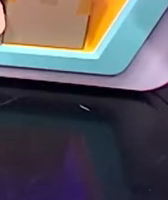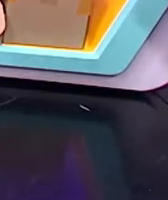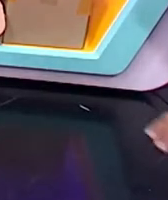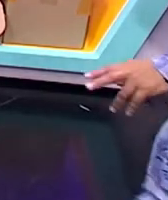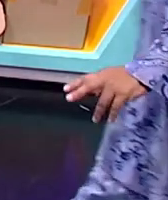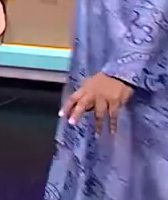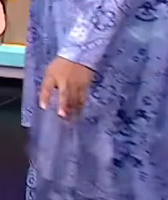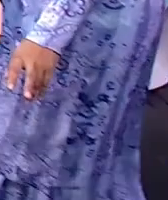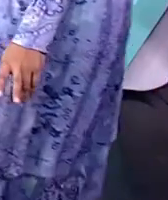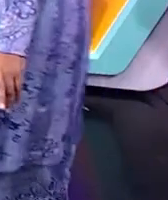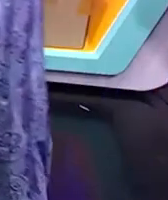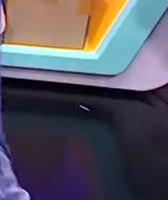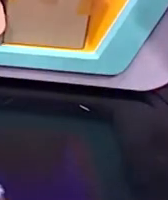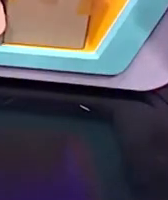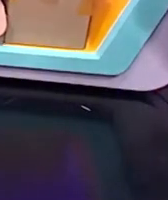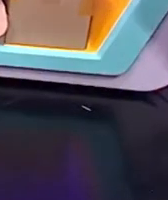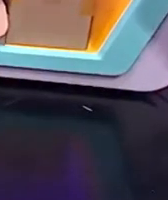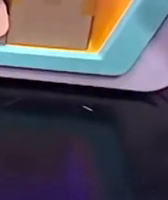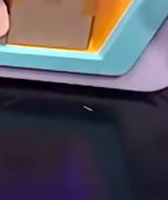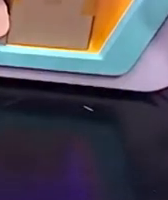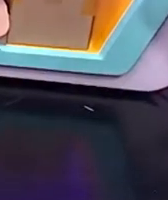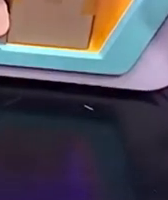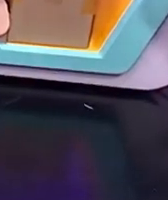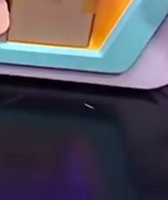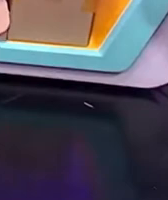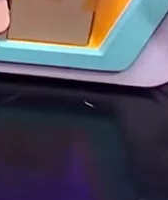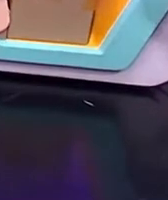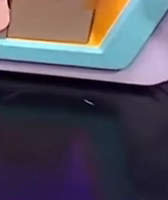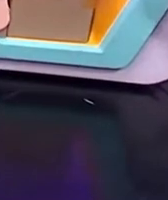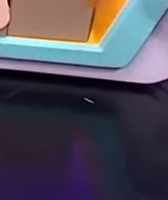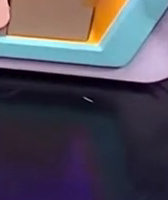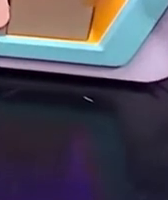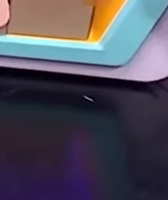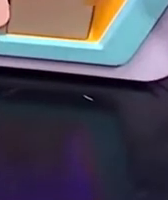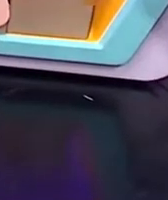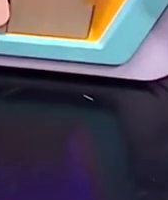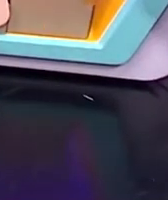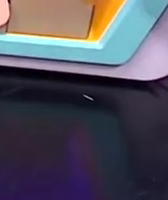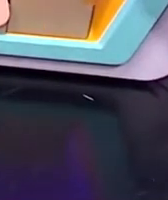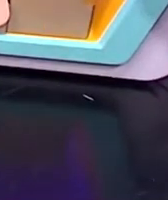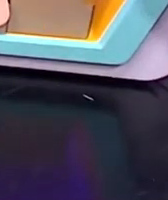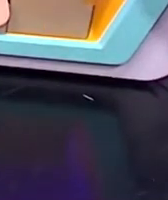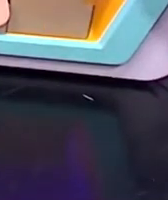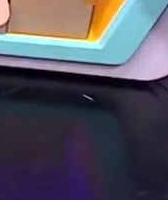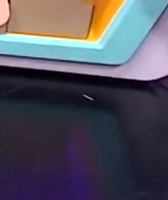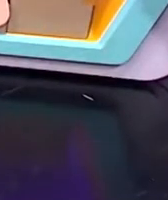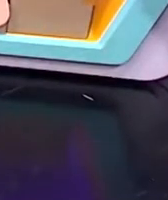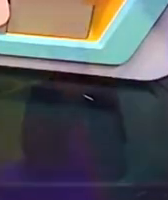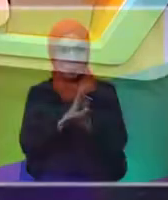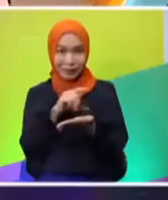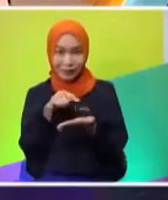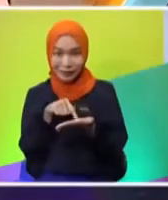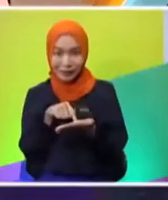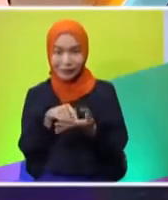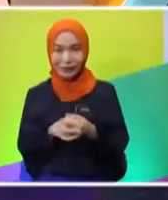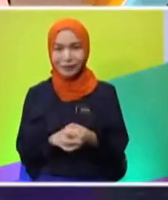Hai assalamualaikum selamat sejahtera Ih aku udah jadi nih